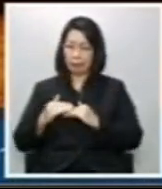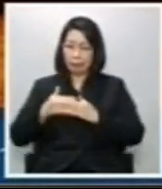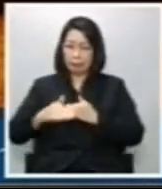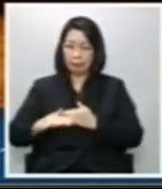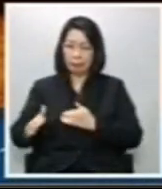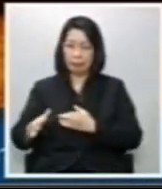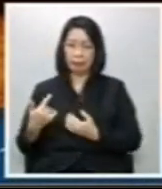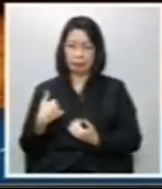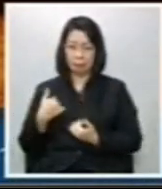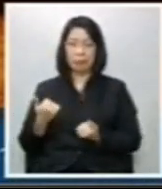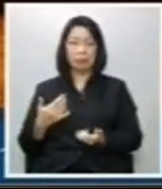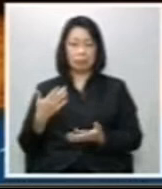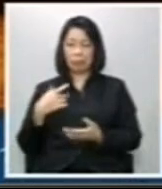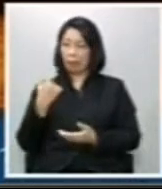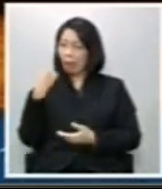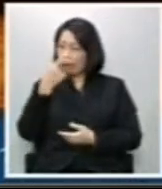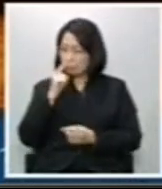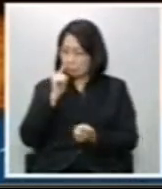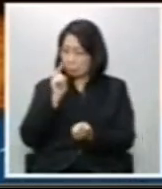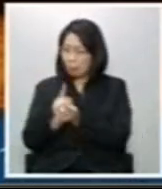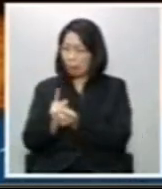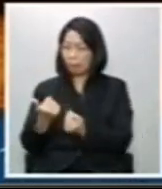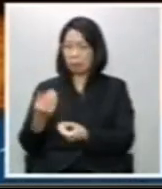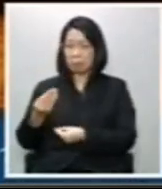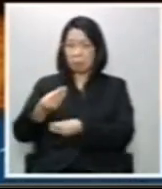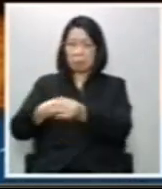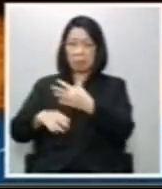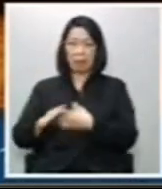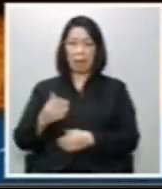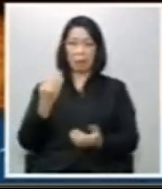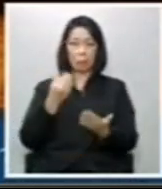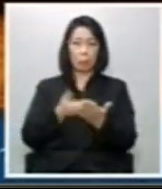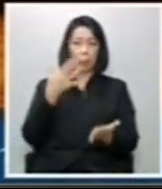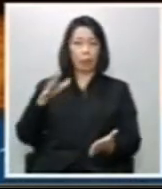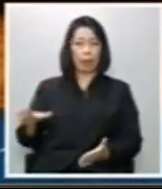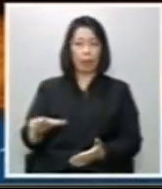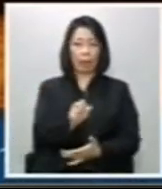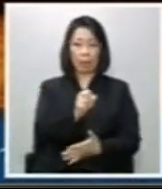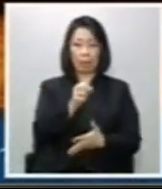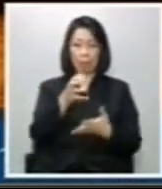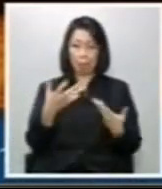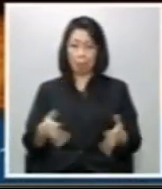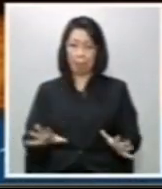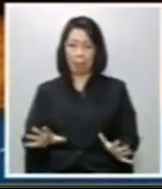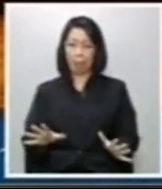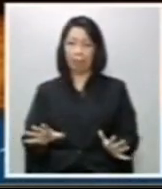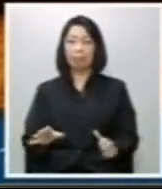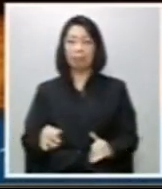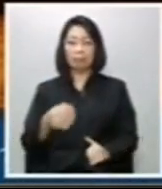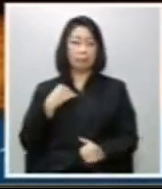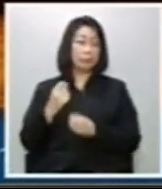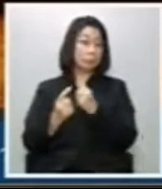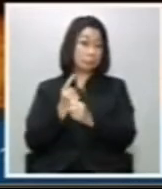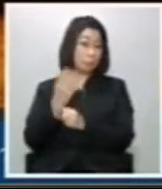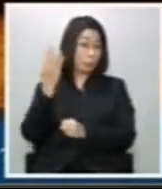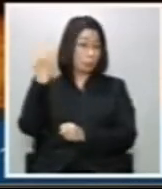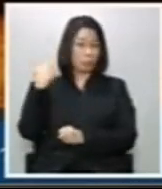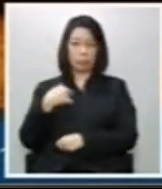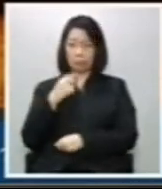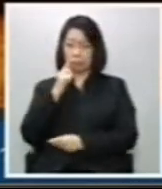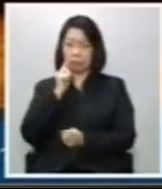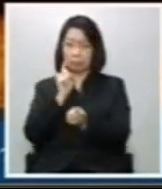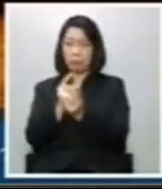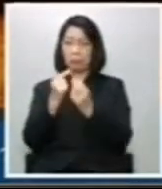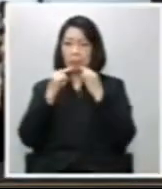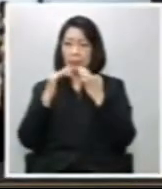นเมื่อต้นปีก่อนดิฉันได้เข้าไปหาชาวเลสไลด์